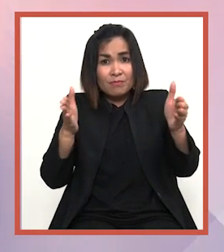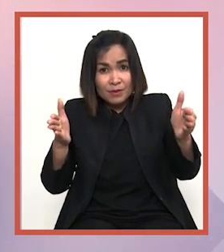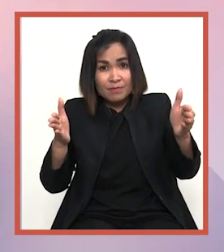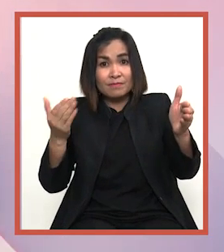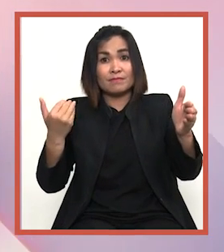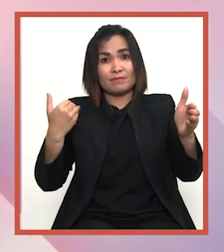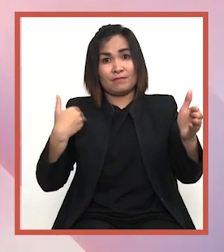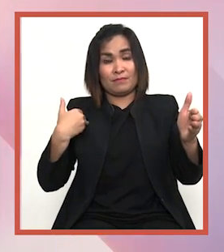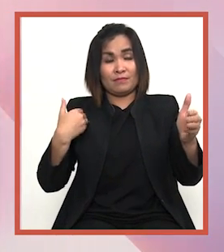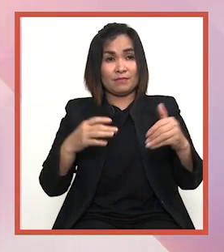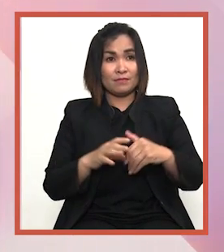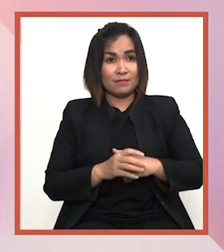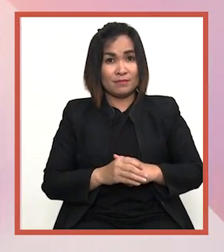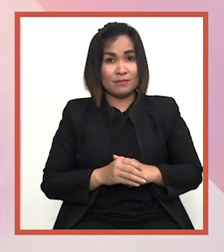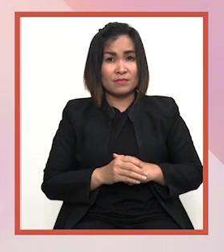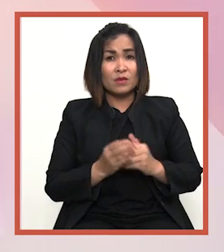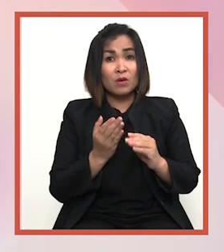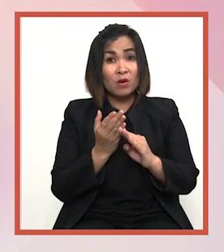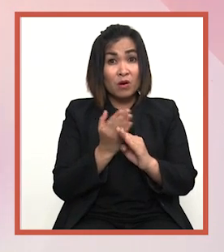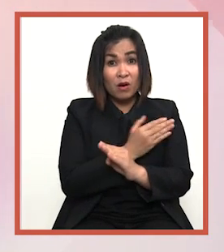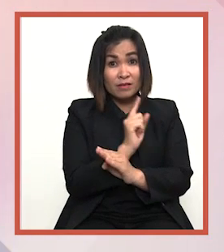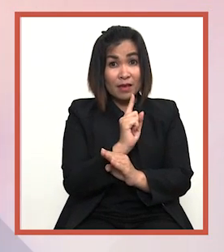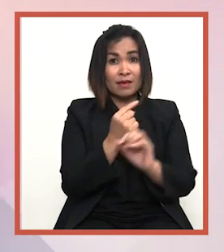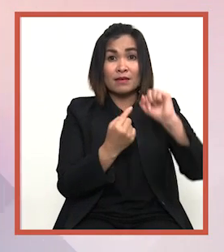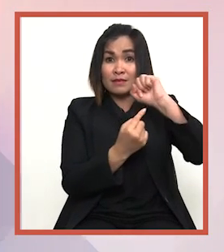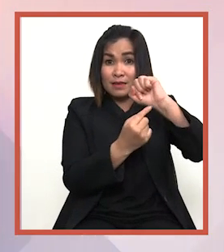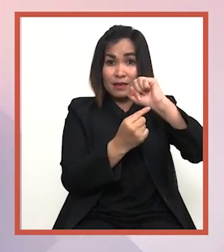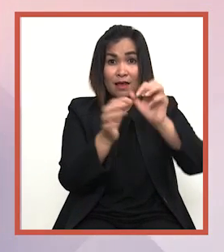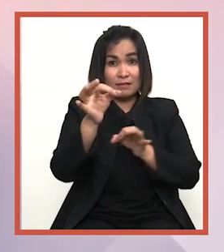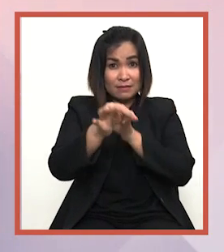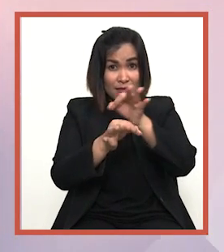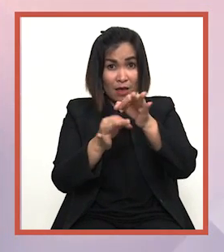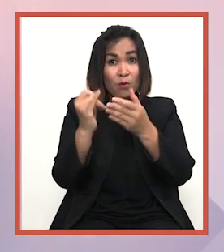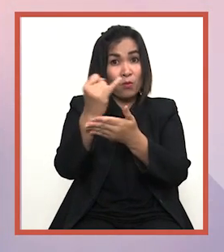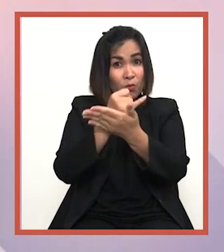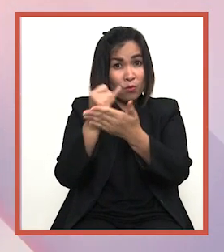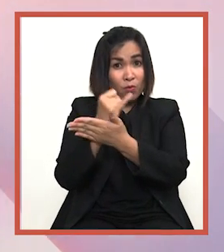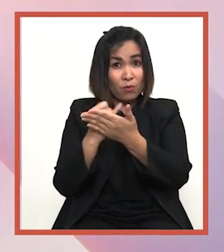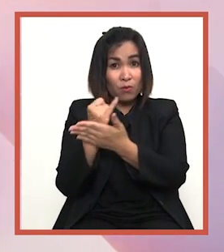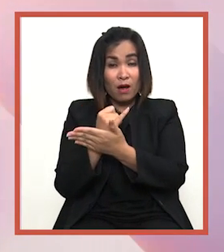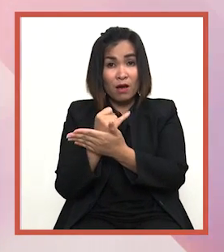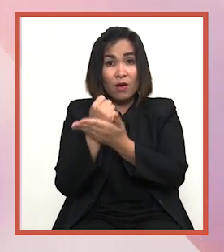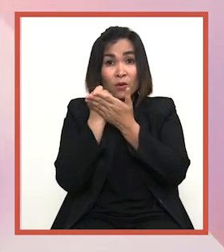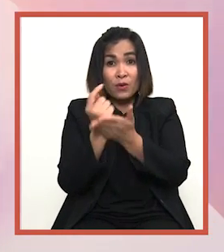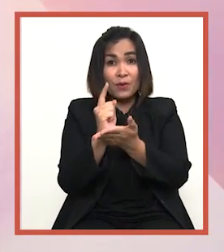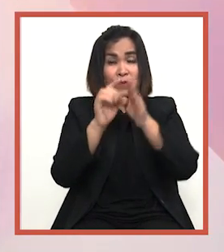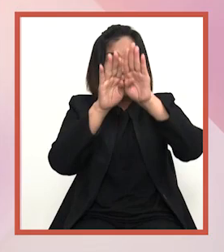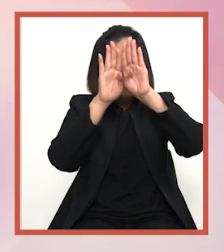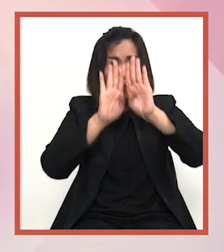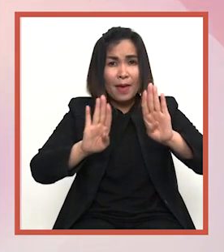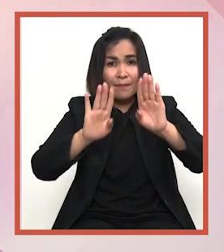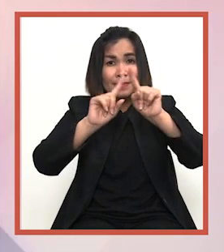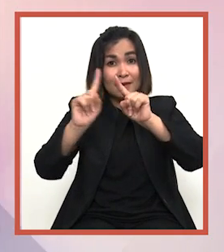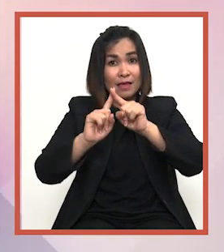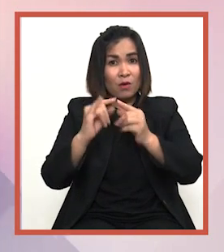ใหญ่เราจึงต้องใช้นะครับสัญลักษณ์เข้ามาแทนเพื่อให้แบบที่เขียนออกมา